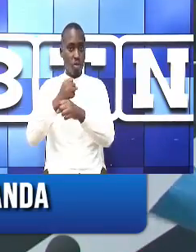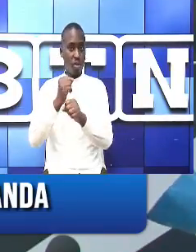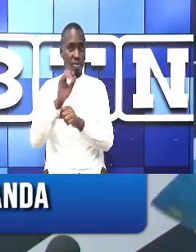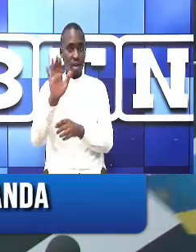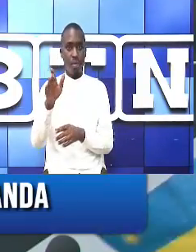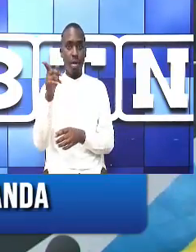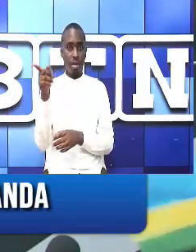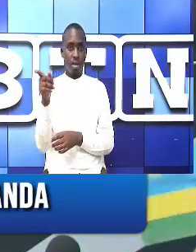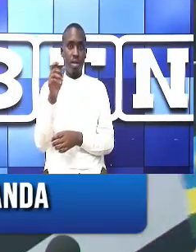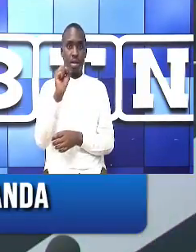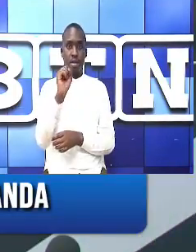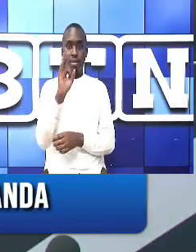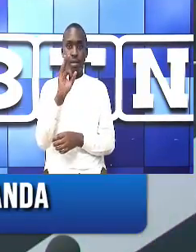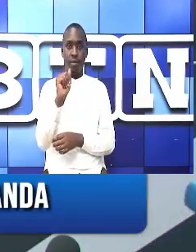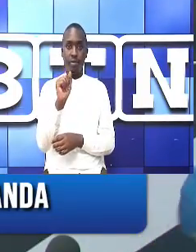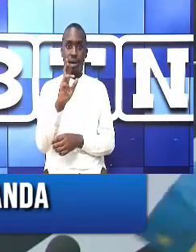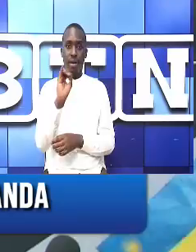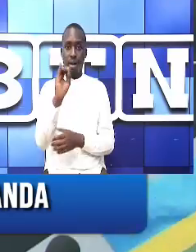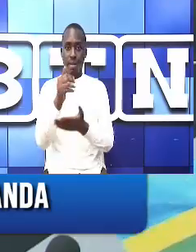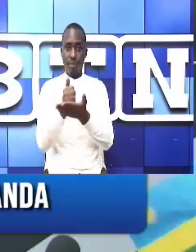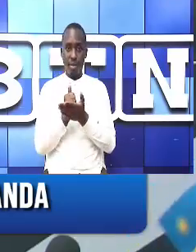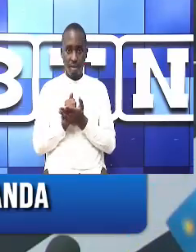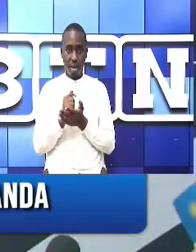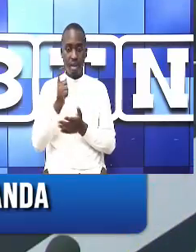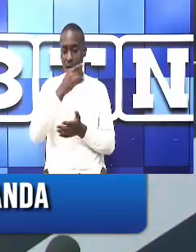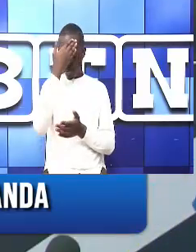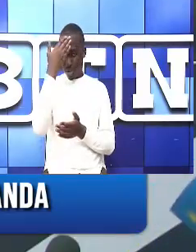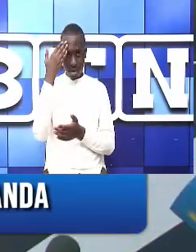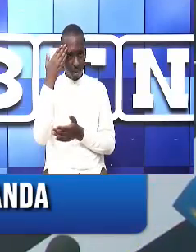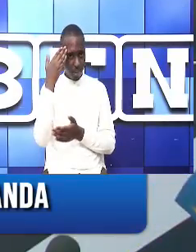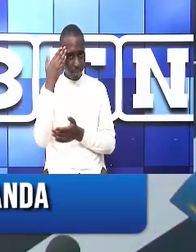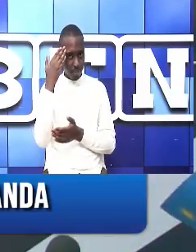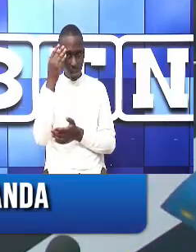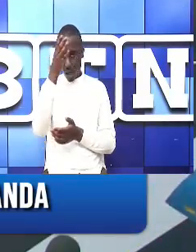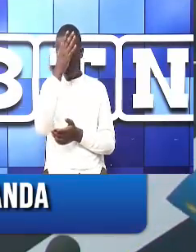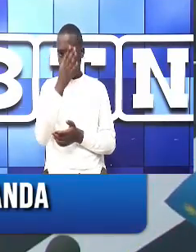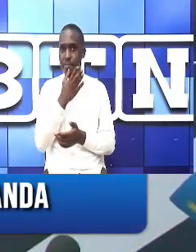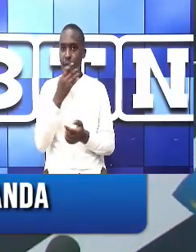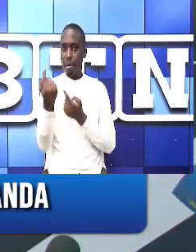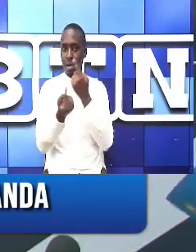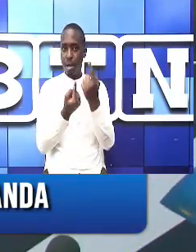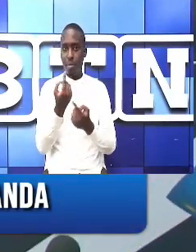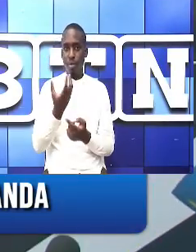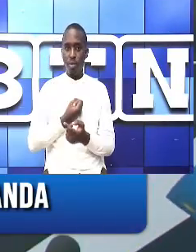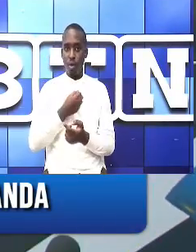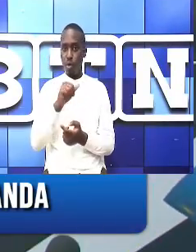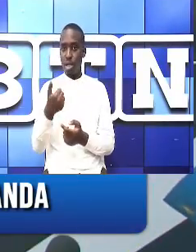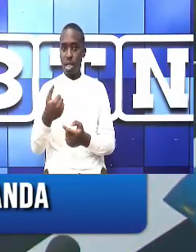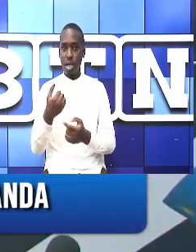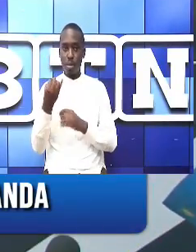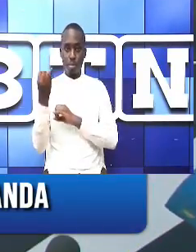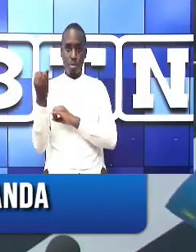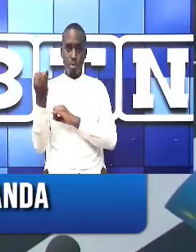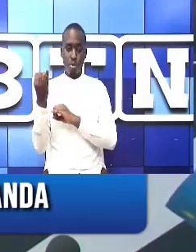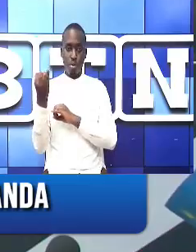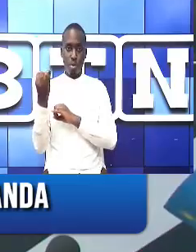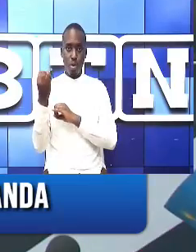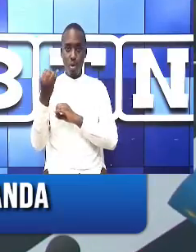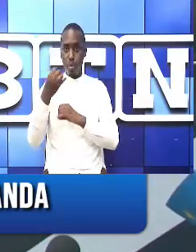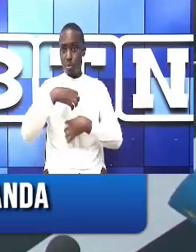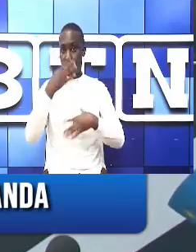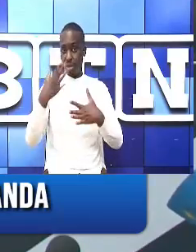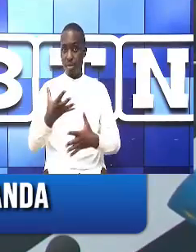gusa faraza kukimfashaho ariko tukiraho safana nibagirwa hari ababyeyi bamwe na bamwe dufite indi mutumirwa tugiye kugoroka none akaduha n'ubuhamya kuri